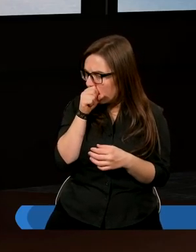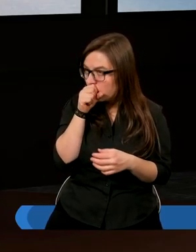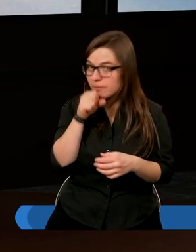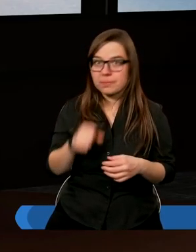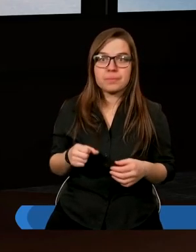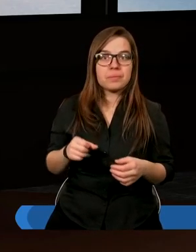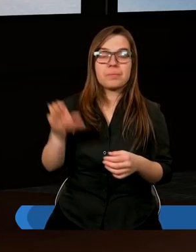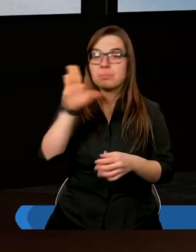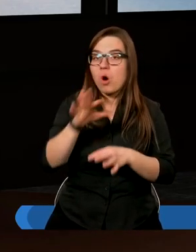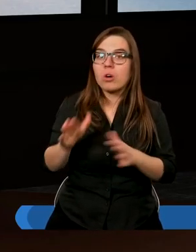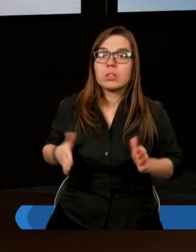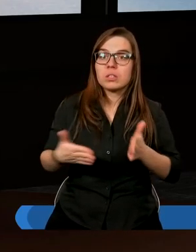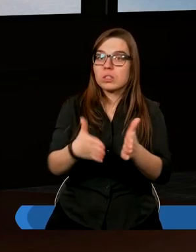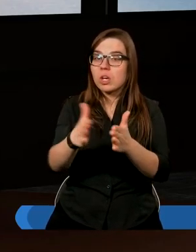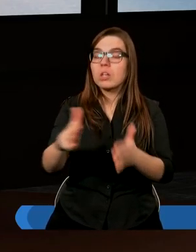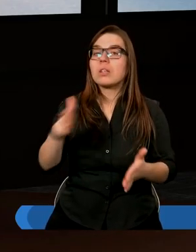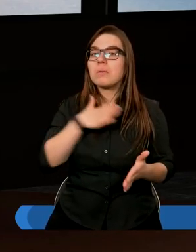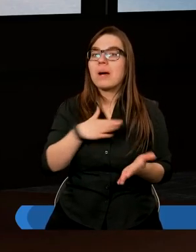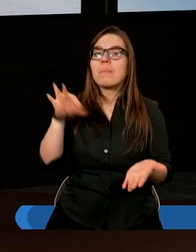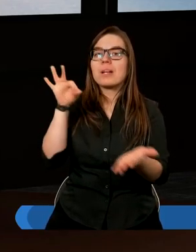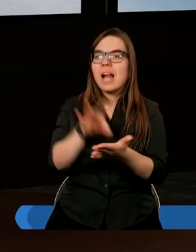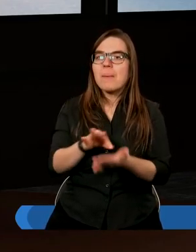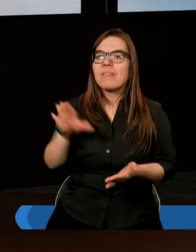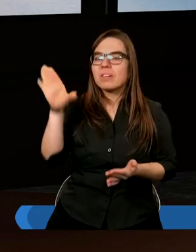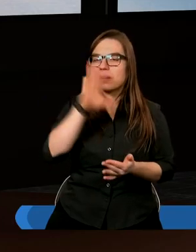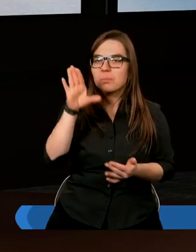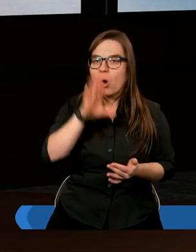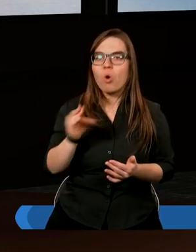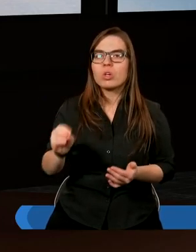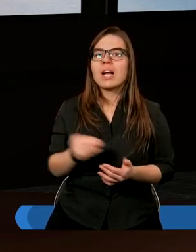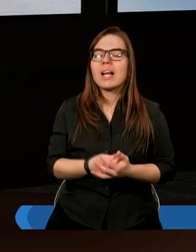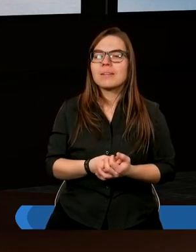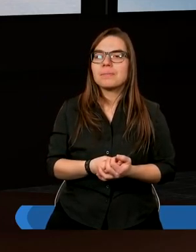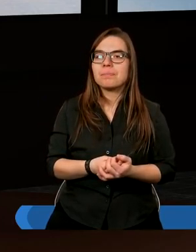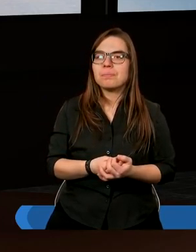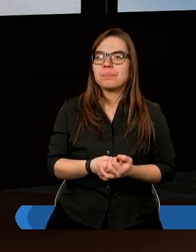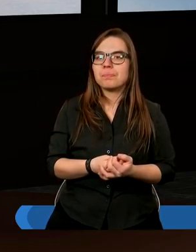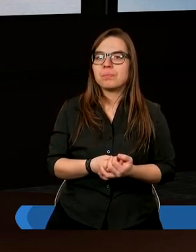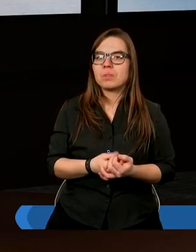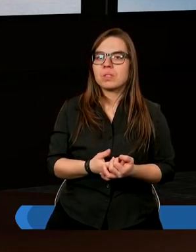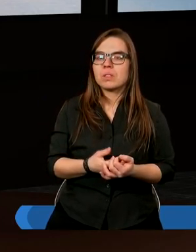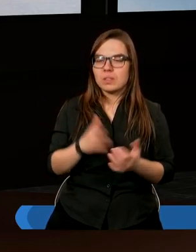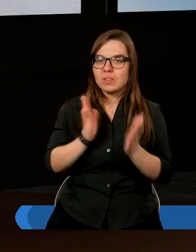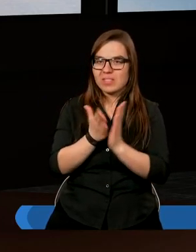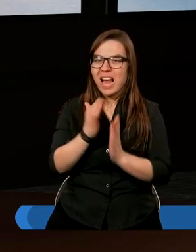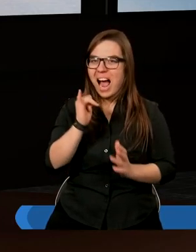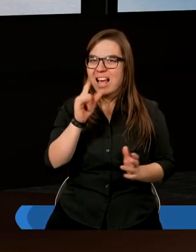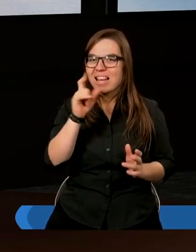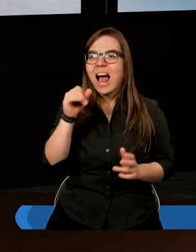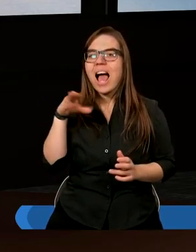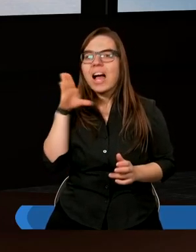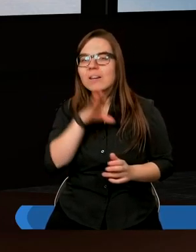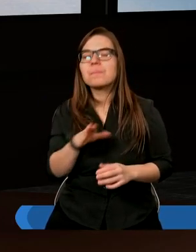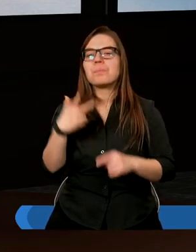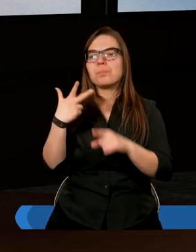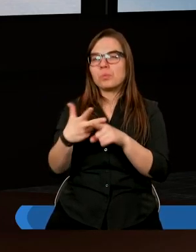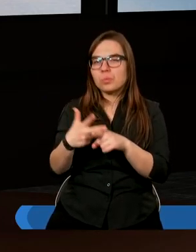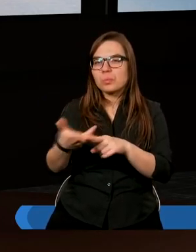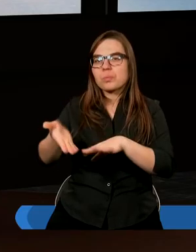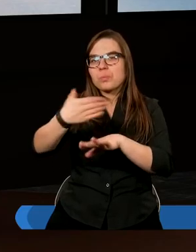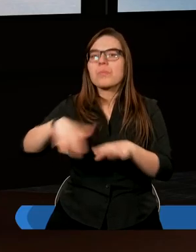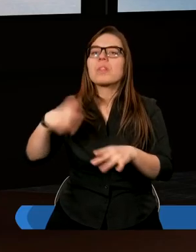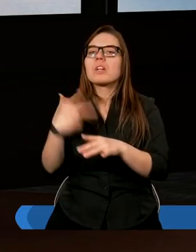to mamy zapewnienie Boże w Księdze Izajasza w 30 rozdziale 21